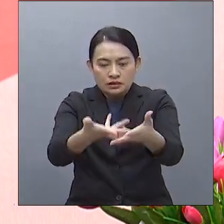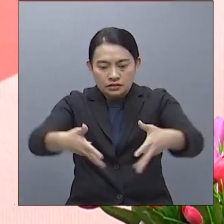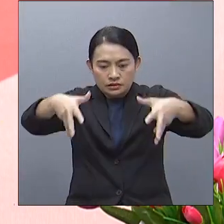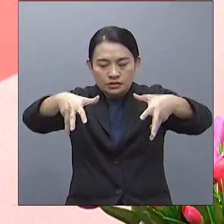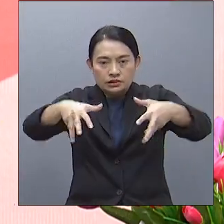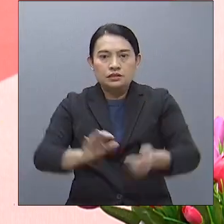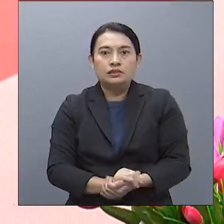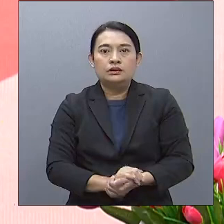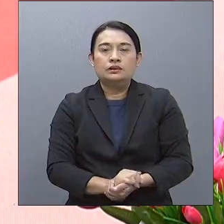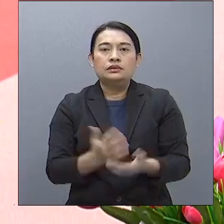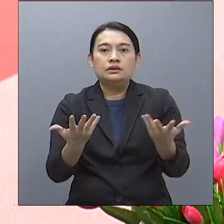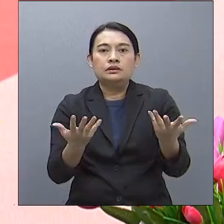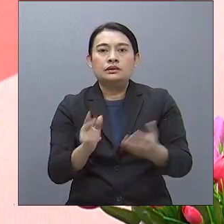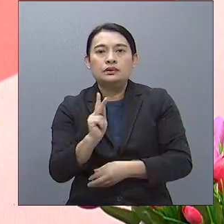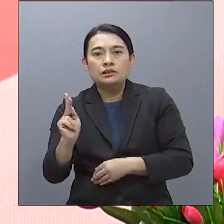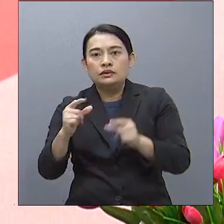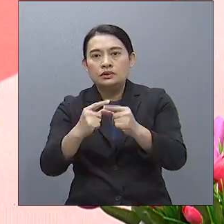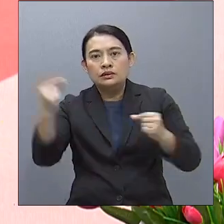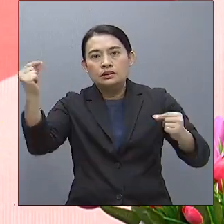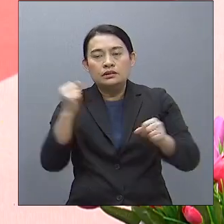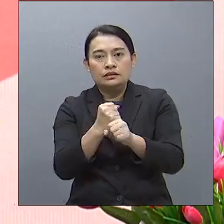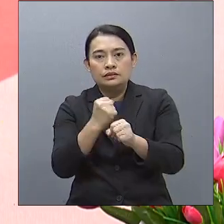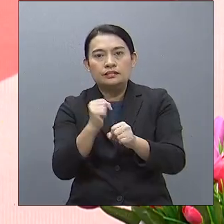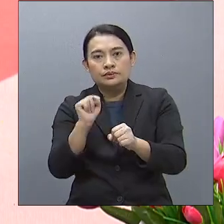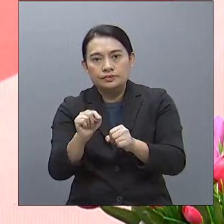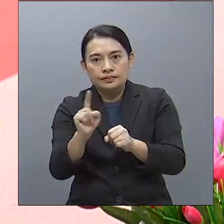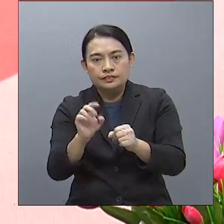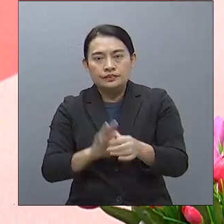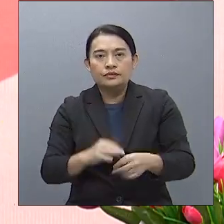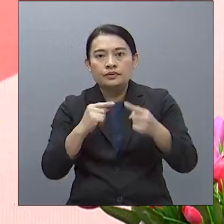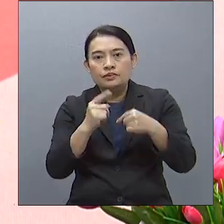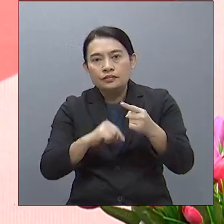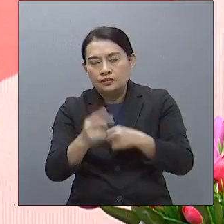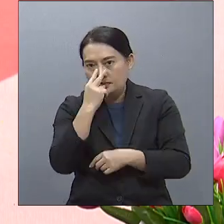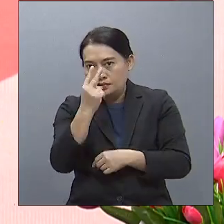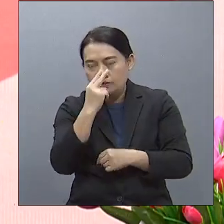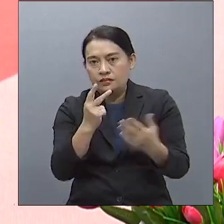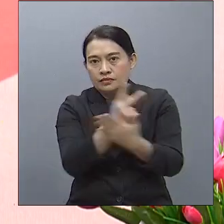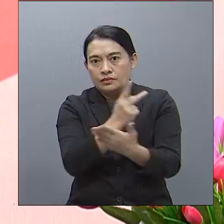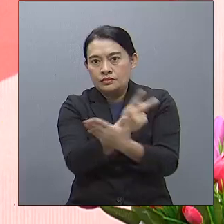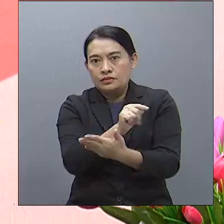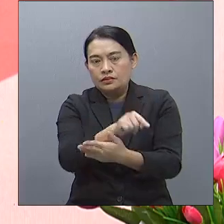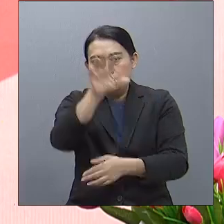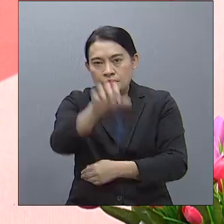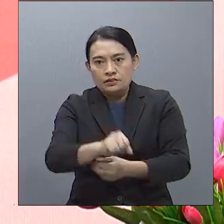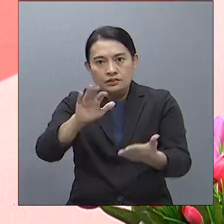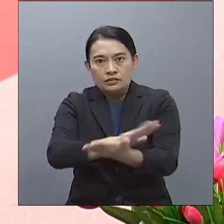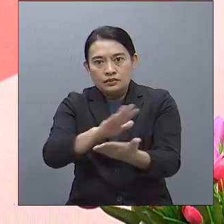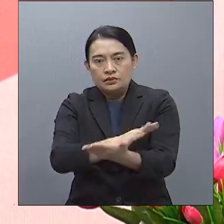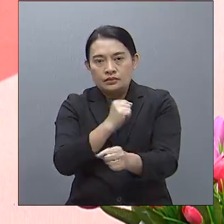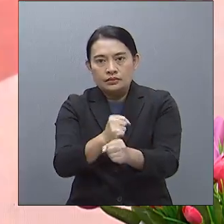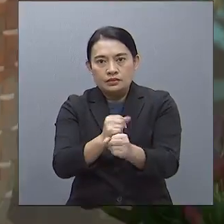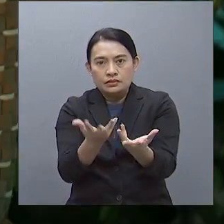ตามนะครับหรือแม้กระทั่งเอาพลาสติกที่รีไซเคิลมาทำแต่วันนี้จะพาไปดูครับที่กาญจนบุรีเนี่ยเขาใช้กระดาษในการสานกระเป๋า